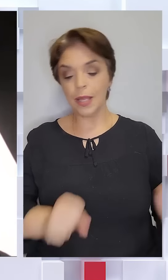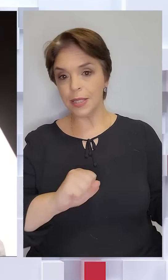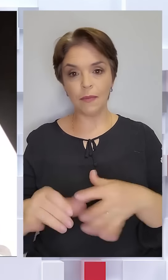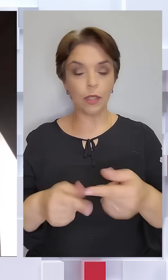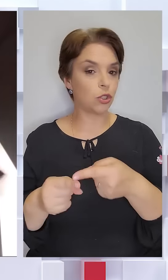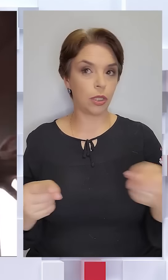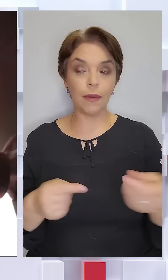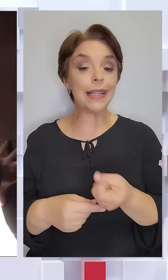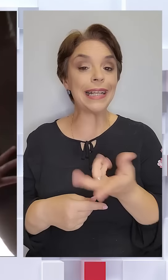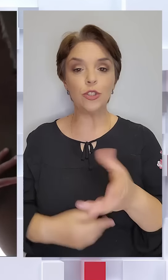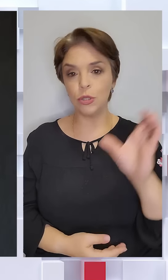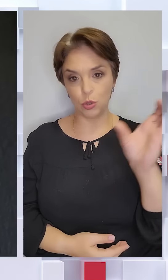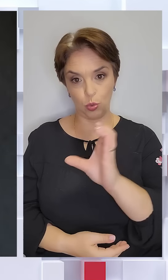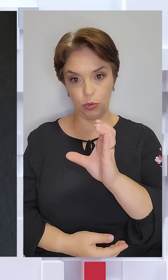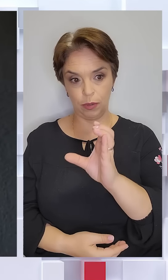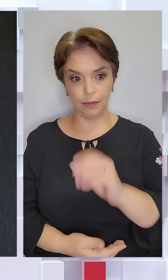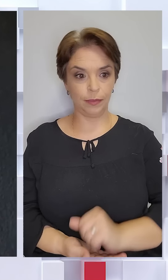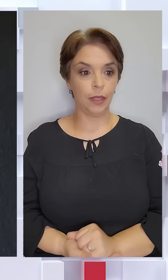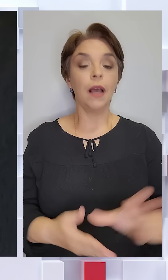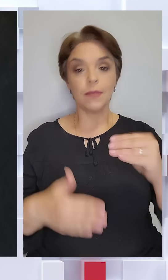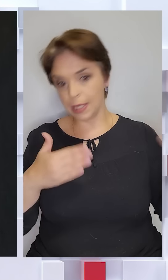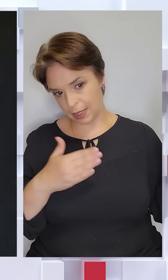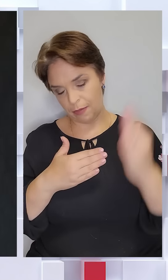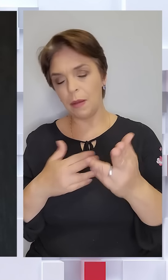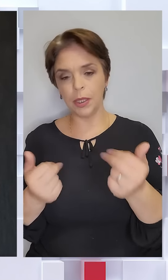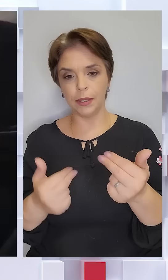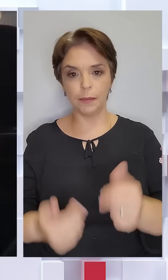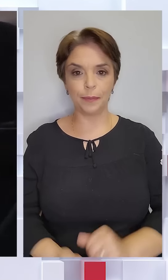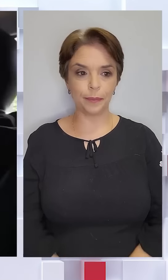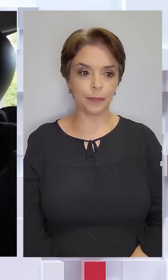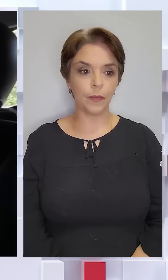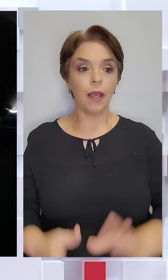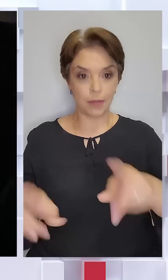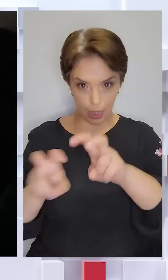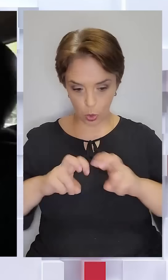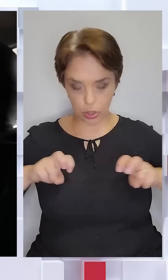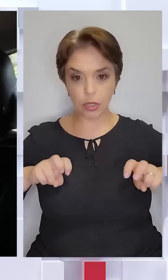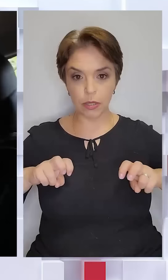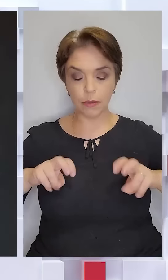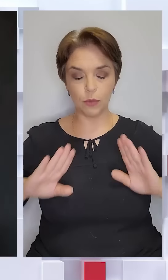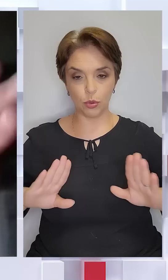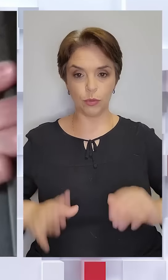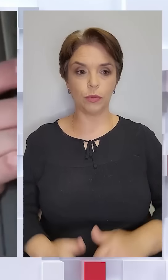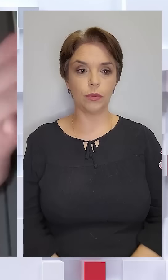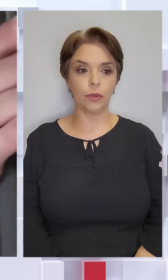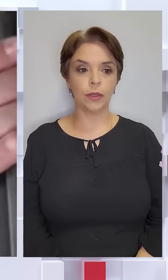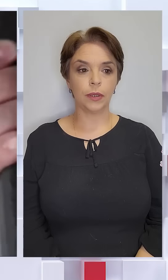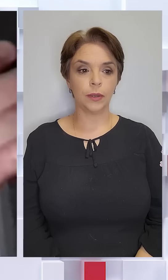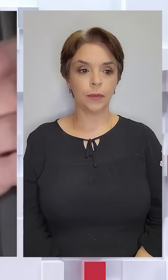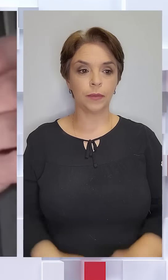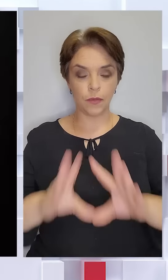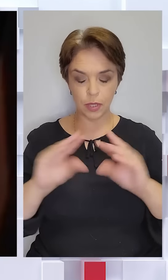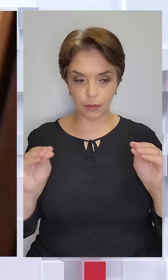Завантаження тривало лічені секунди. Все закриваю? Так, да. Все, розсілись? Всіх забрали.